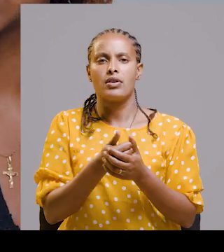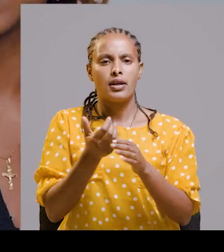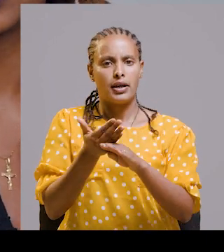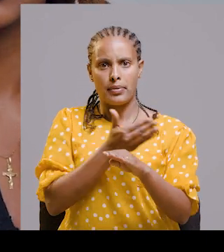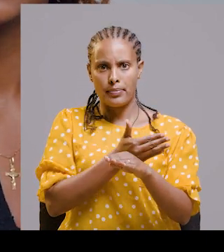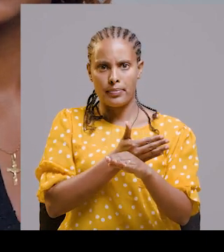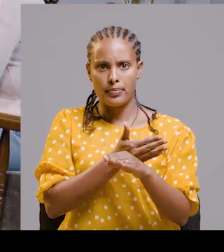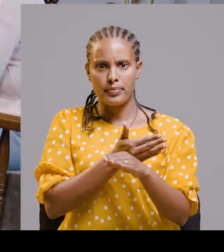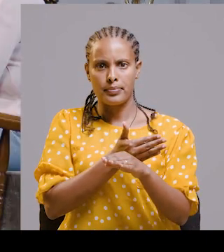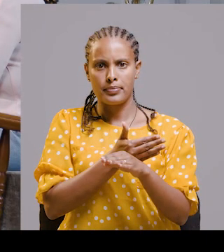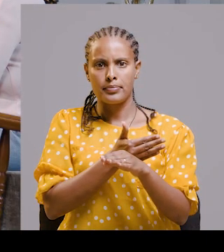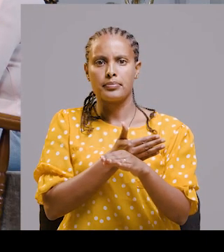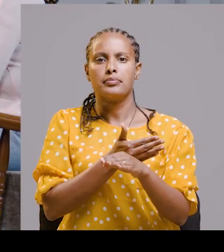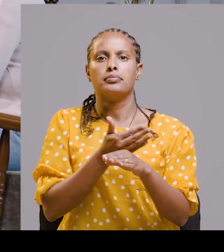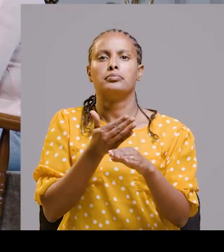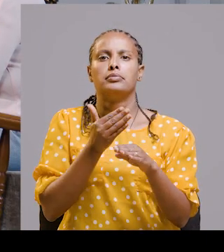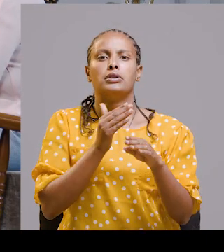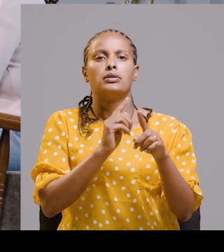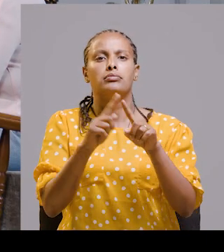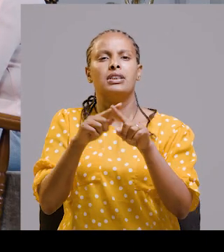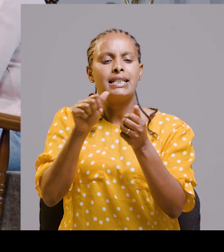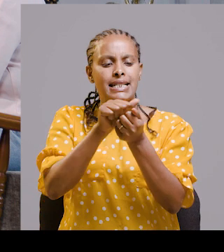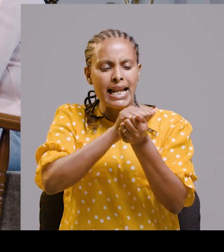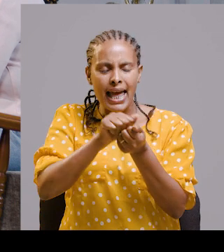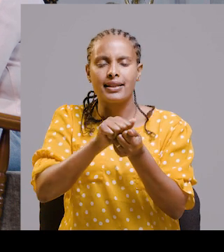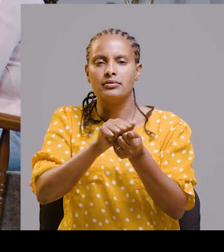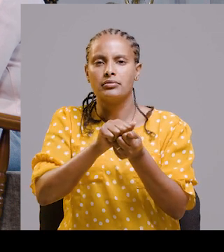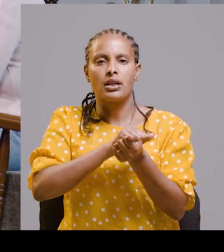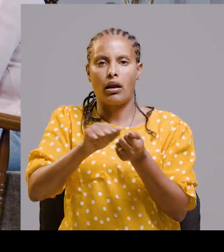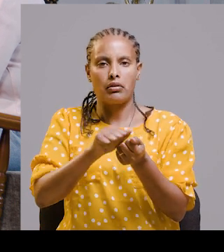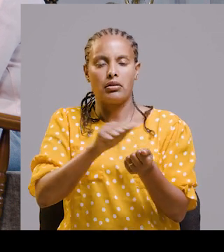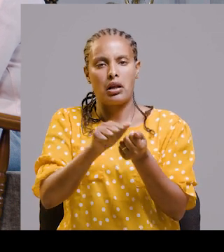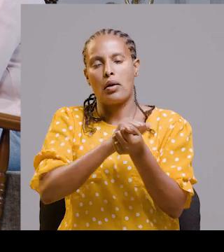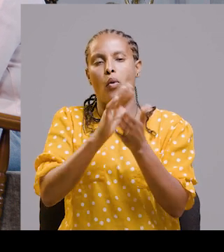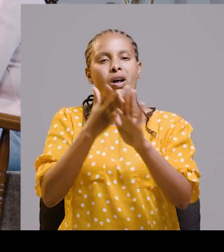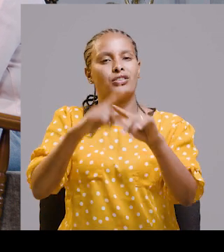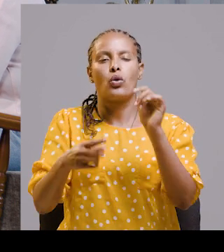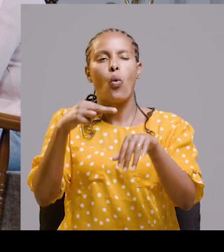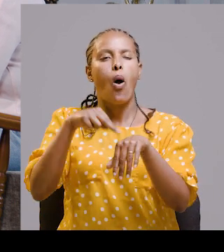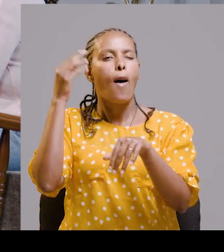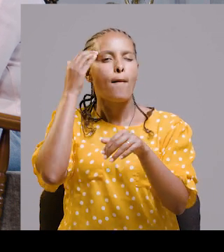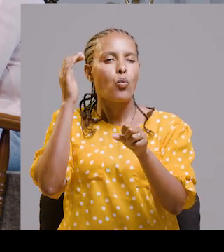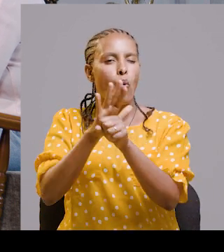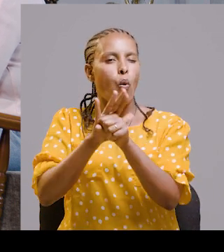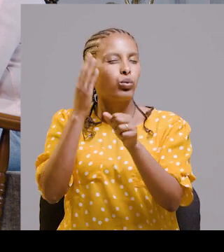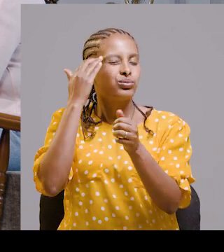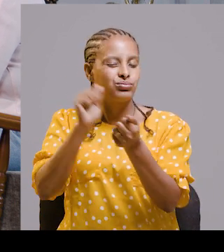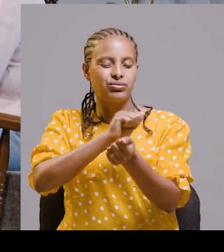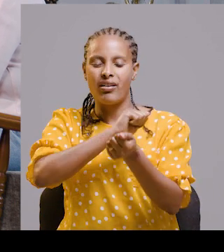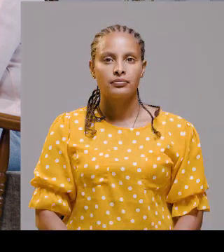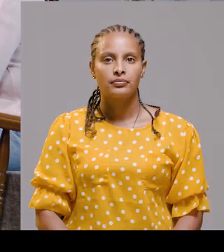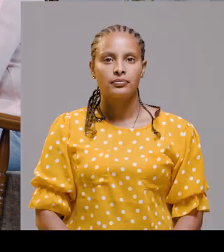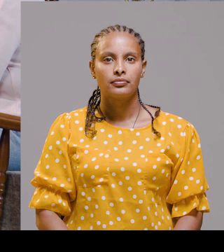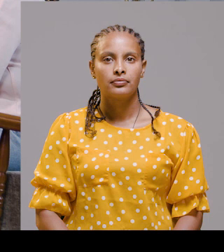ቅድም ተብራራልን ዲሊት በተን የለውም የሚል ነገር አንስተ ነበርና ይሄ ማለት በቋሚነት ሊጣፋ የሚችል ነገር አይደለም ማለት